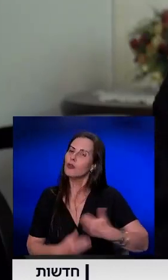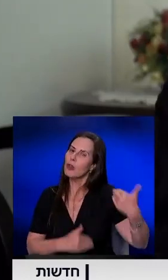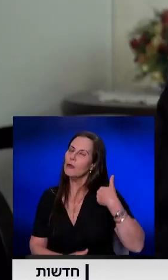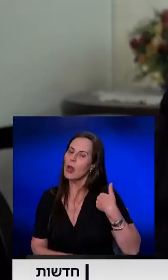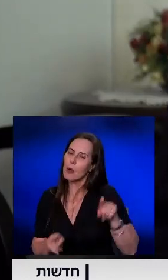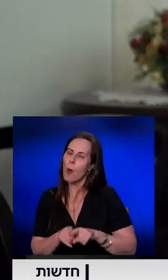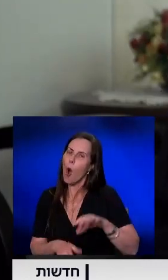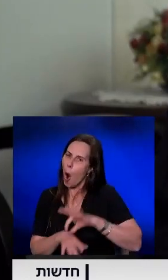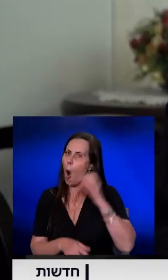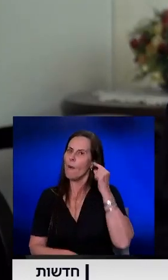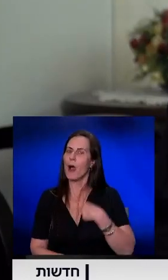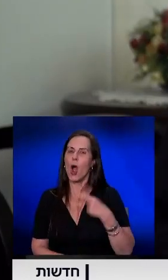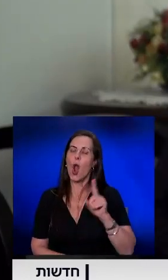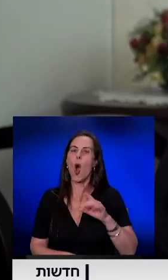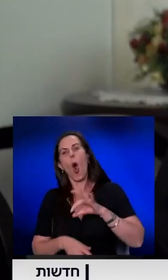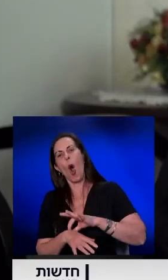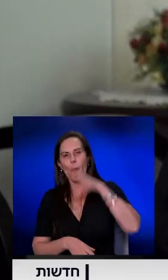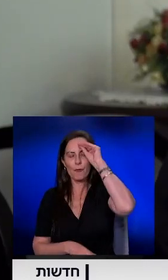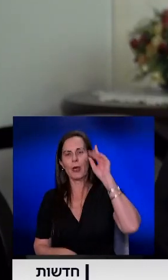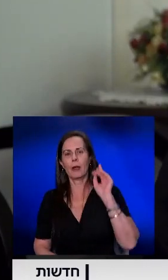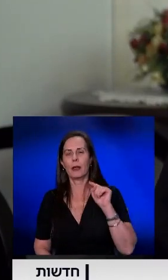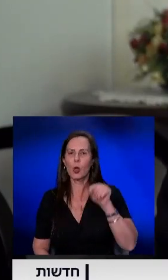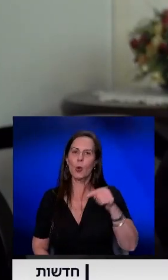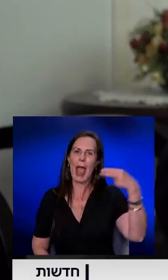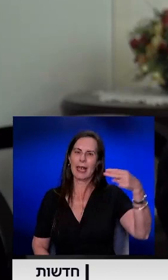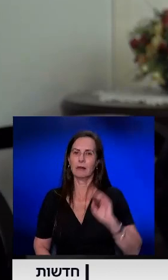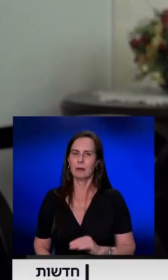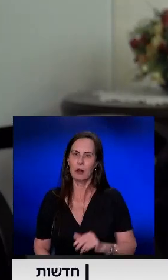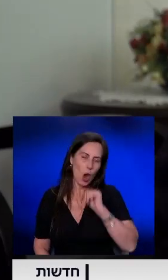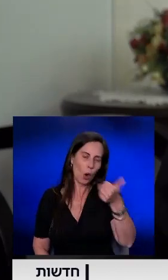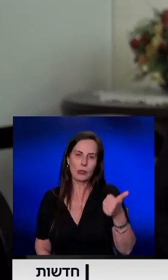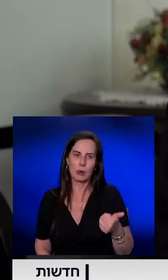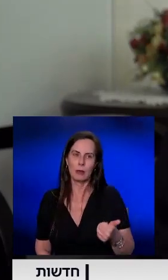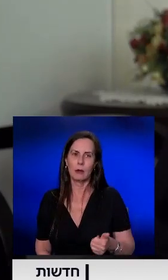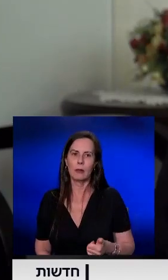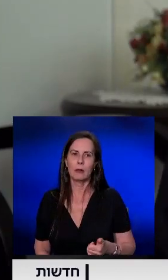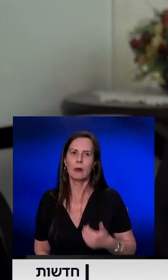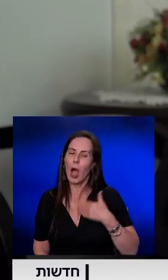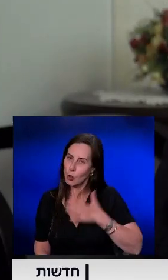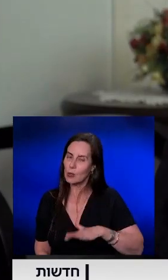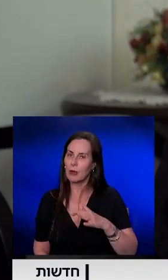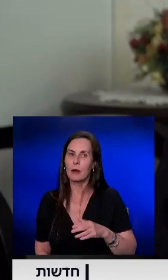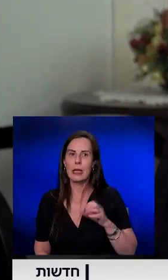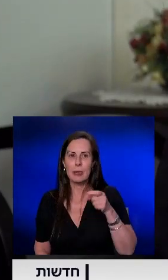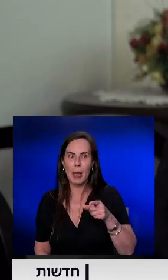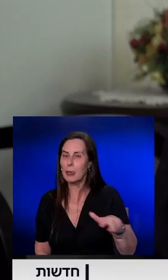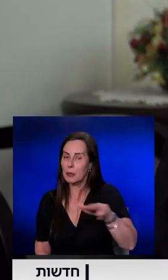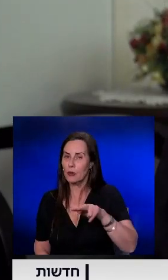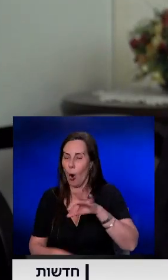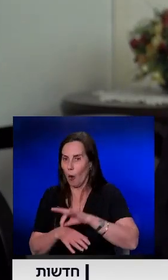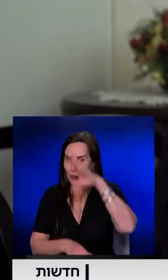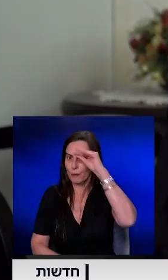כאל רופאה, לא כאל רופא נקודה ה'. לא רוצה רופא נקודה, היא רוצה להיות רופאה. אבל אם את בציבור של רופאות